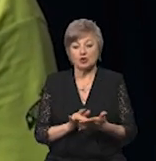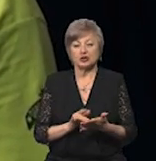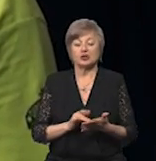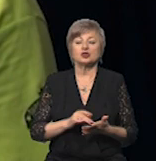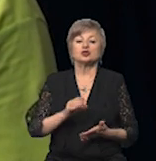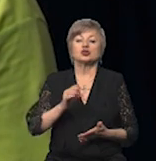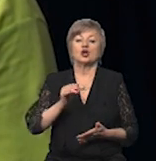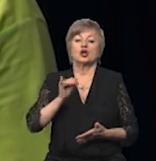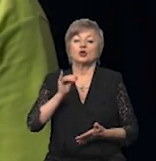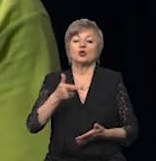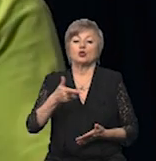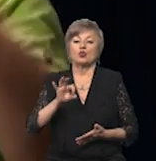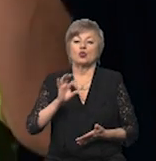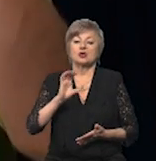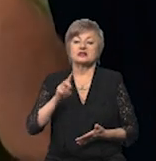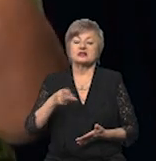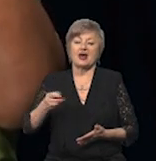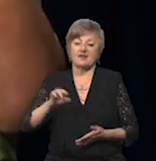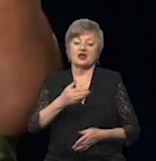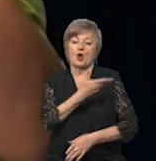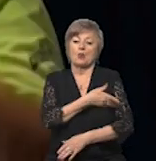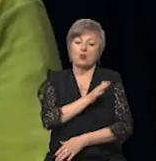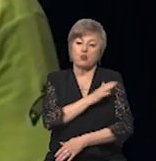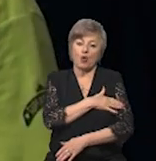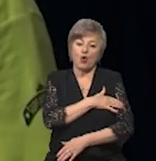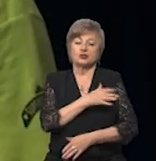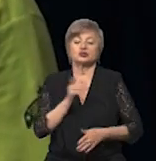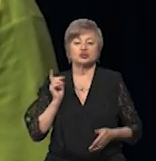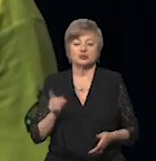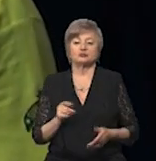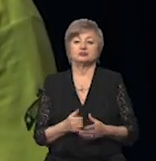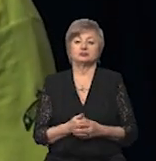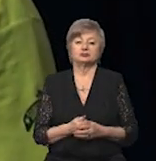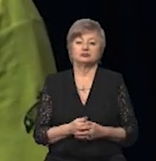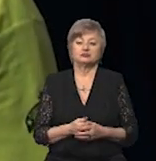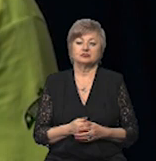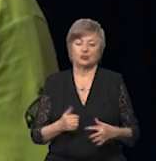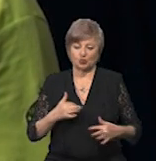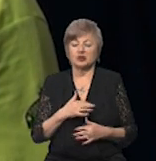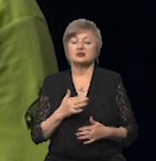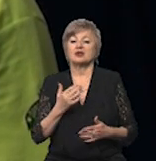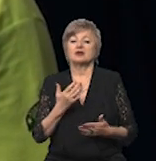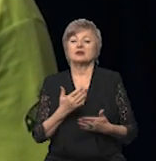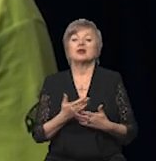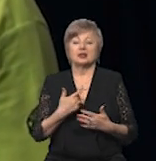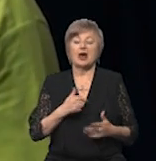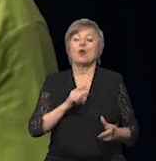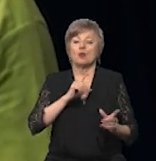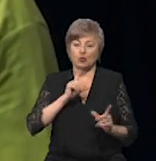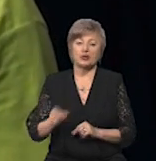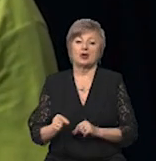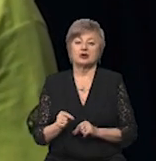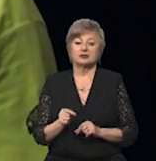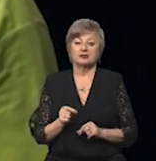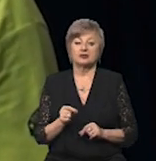Югославії, був у Польщі. Знаєте, як отой пресловутий залізний занавес був піднятий, Так я поїхав. Поїхав то я